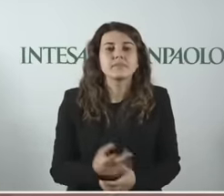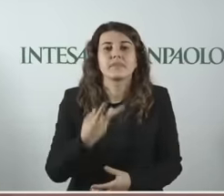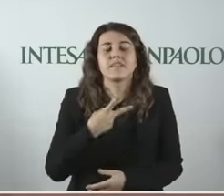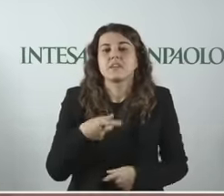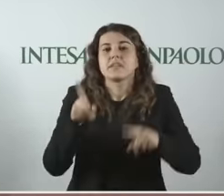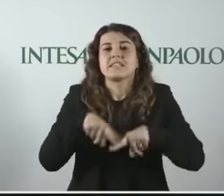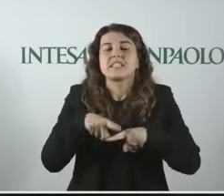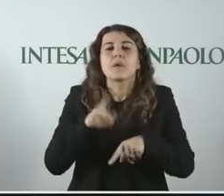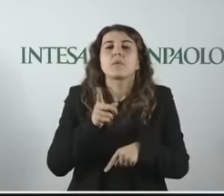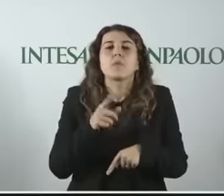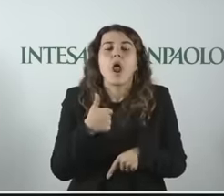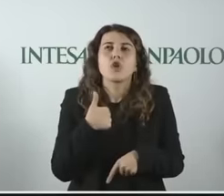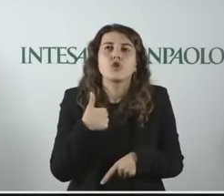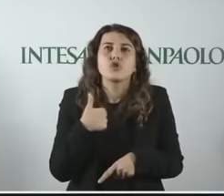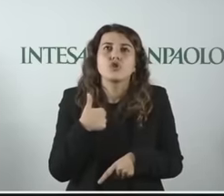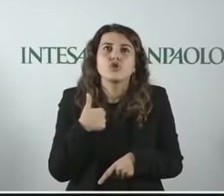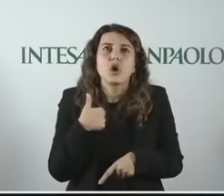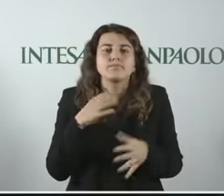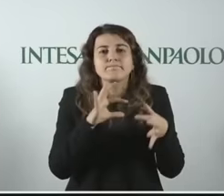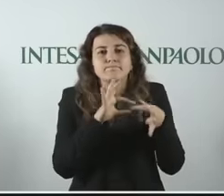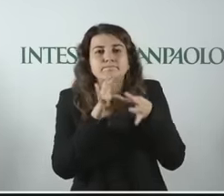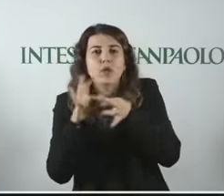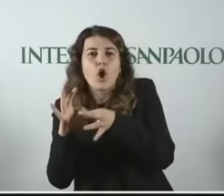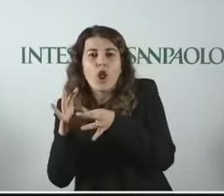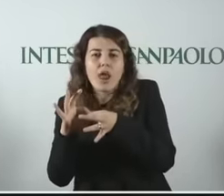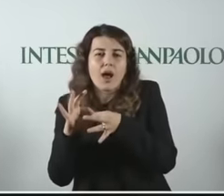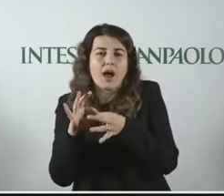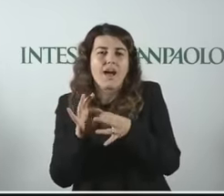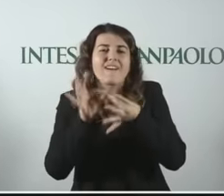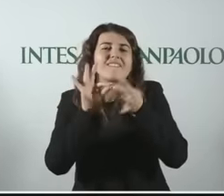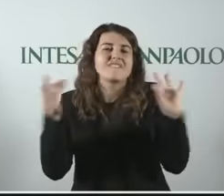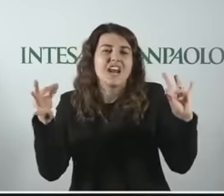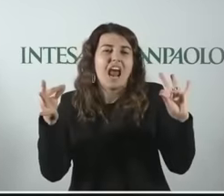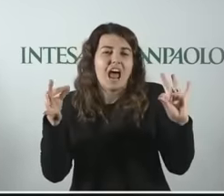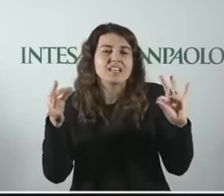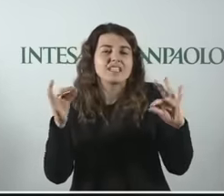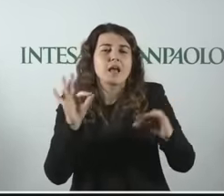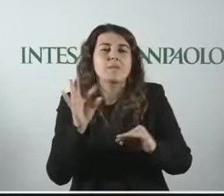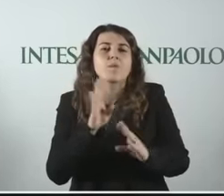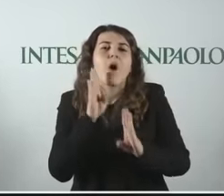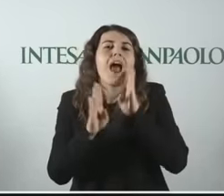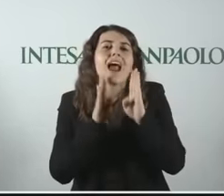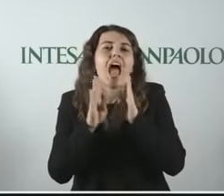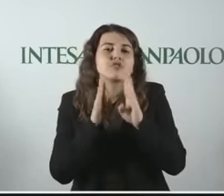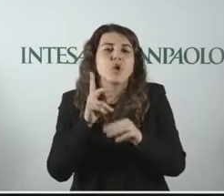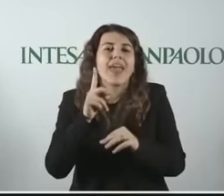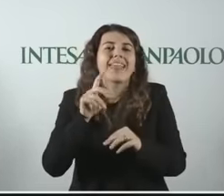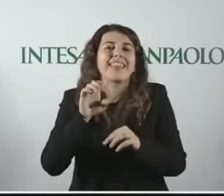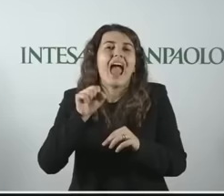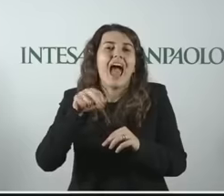frase Ponte avrei scelto un una una citazione di una canzone di di De André